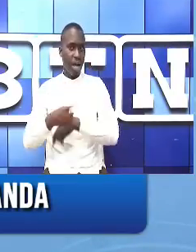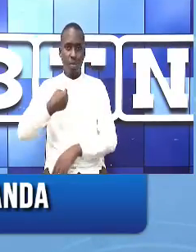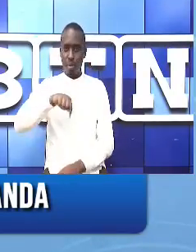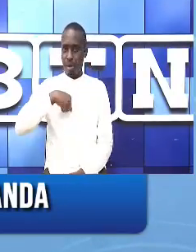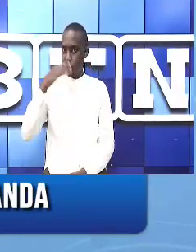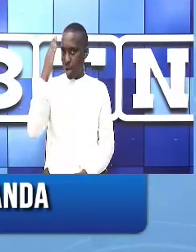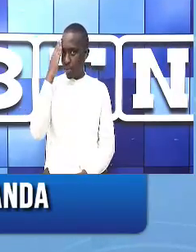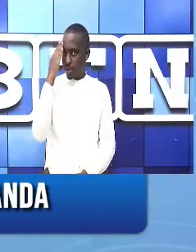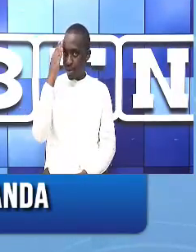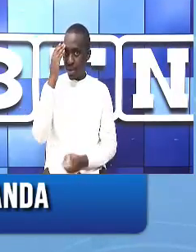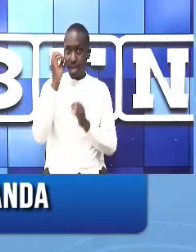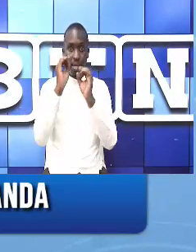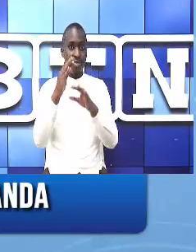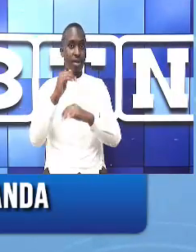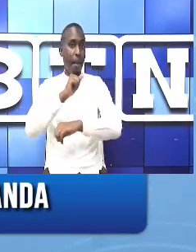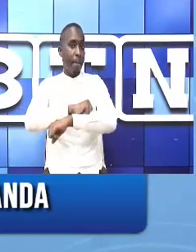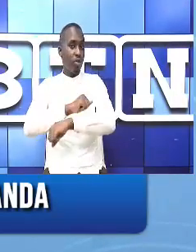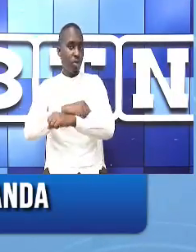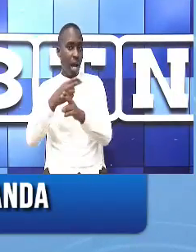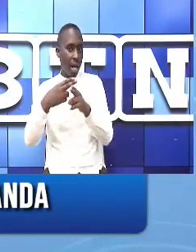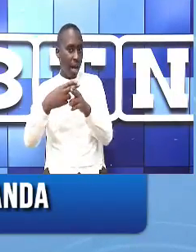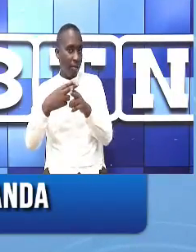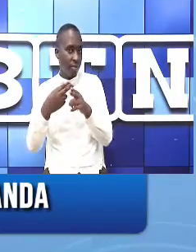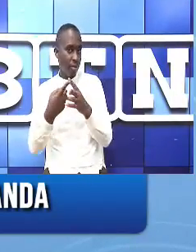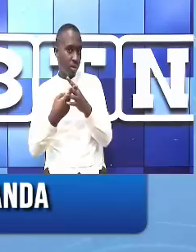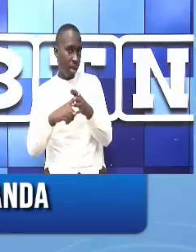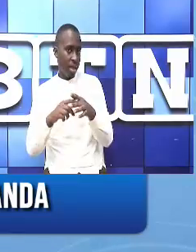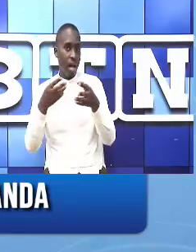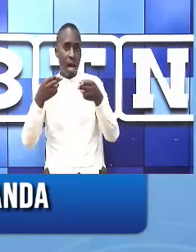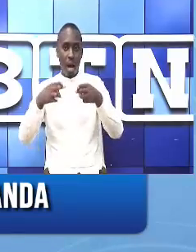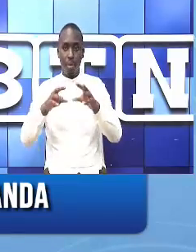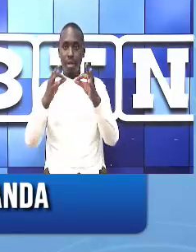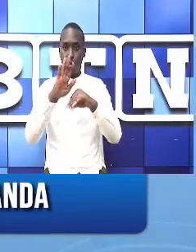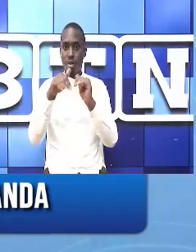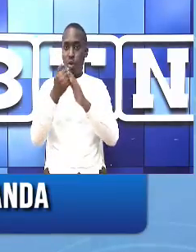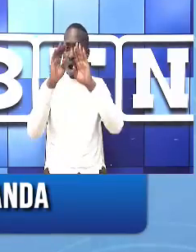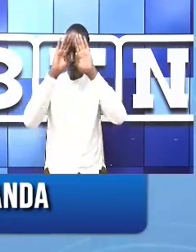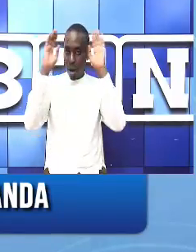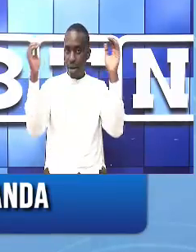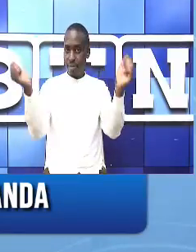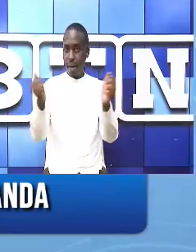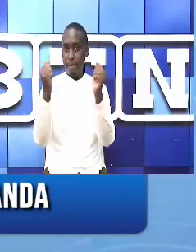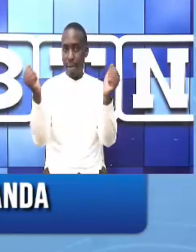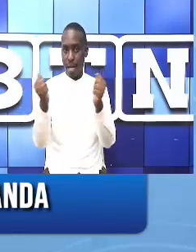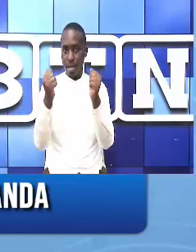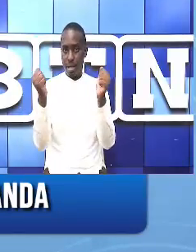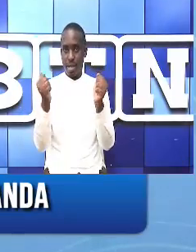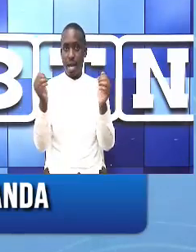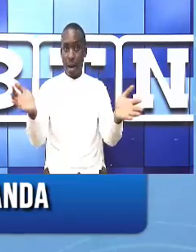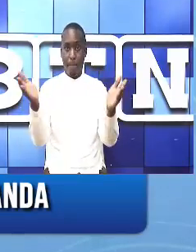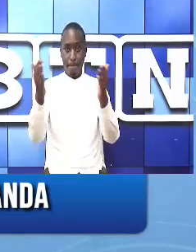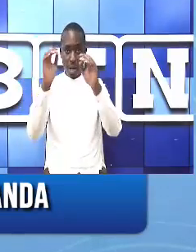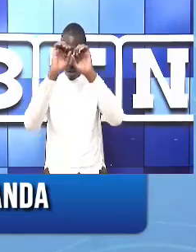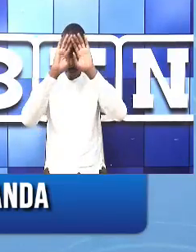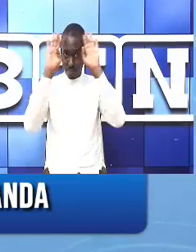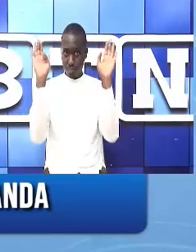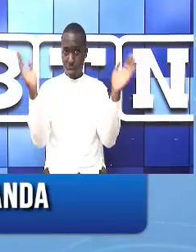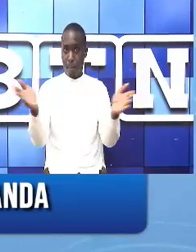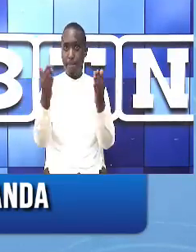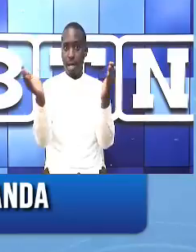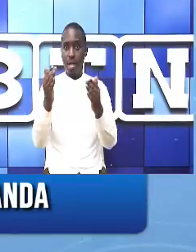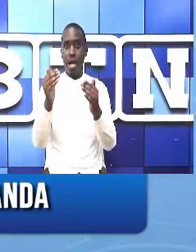neza iyo amashuri agiye gutangira habaye icyo bita awareness campaign kujya abayobozi bakamanuka hasi